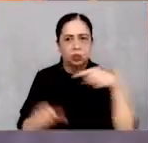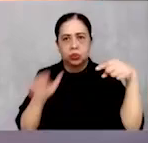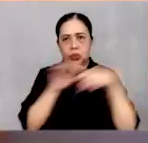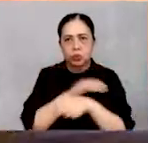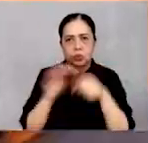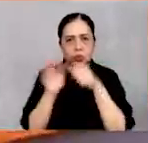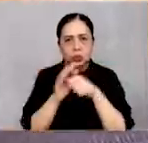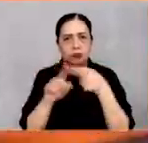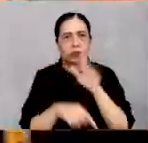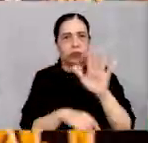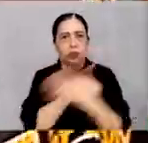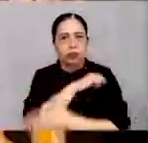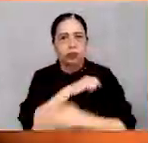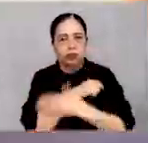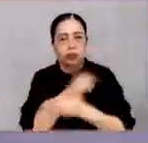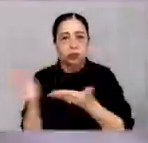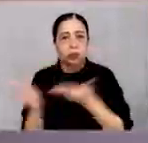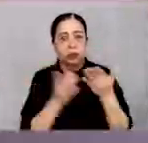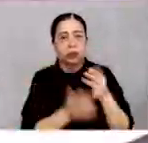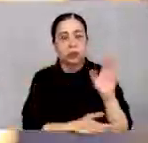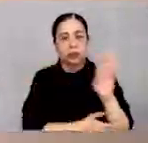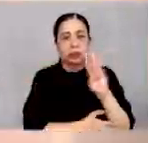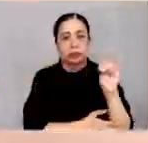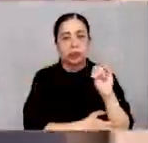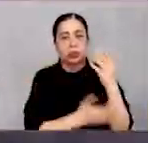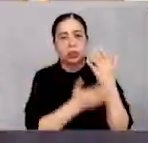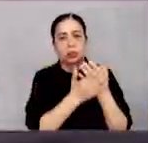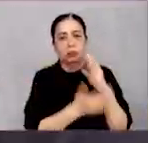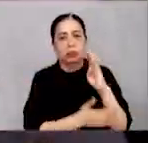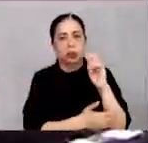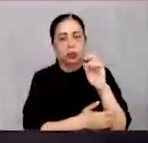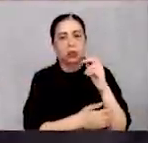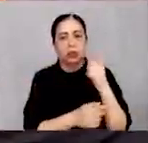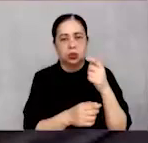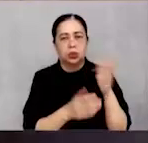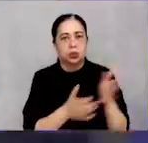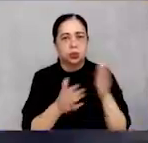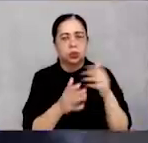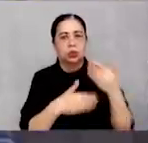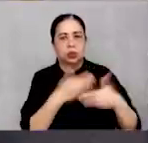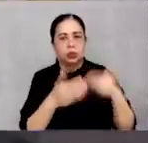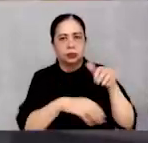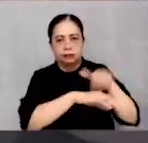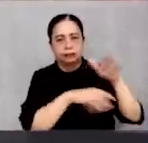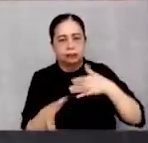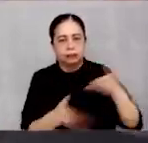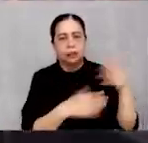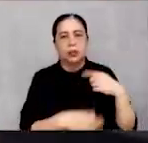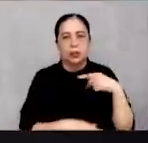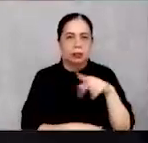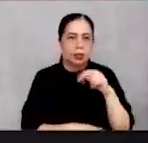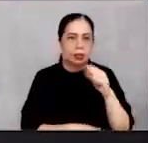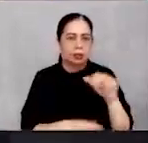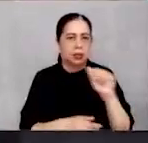fugitive. Dadalhin ng mga pugante sa BI detention facility sa Bikutan para iproseso ang kanilang deportation. Aminado ang PNP